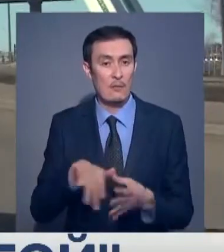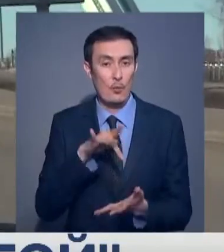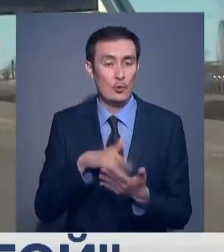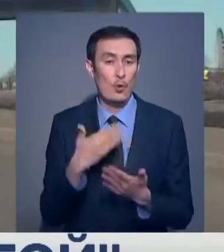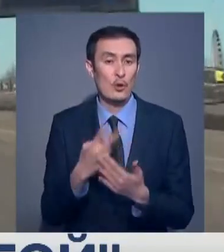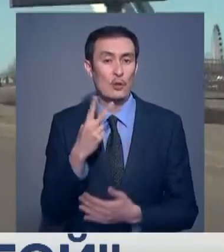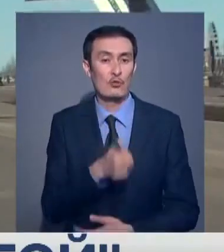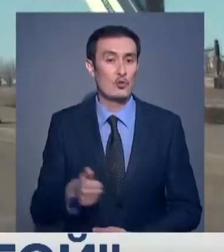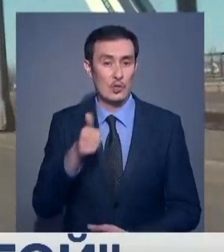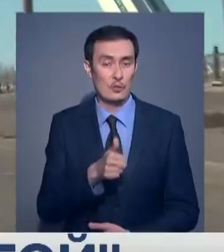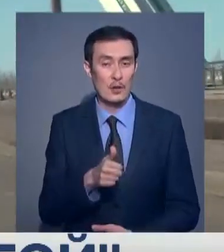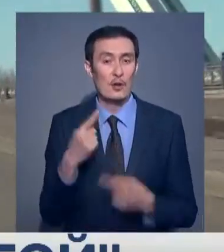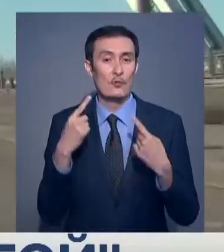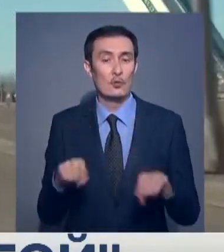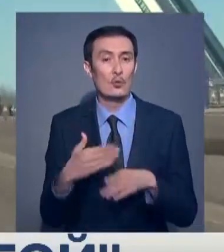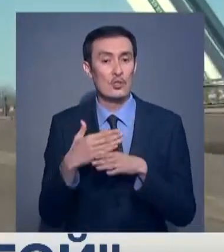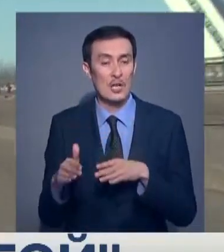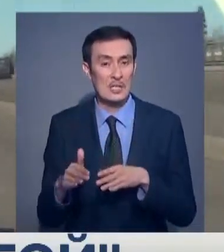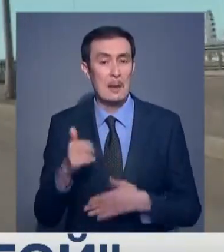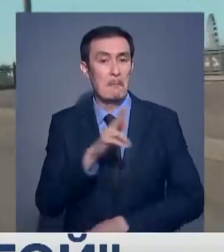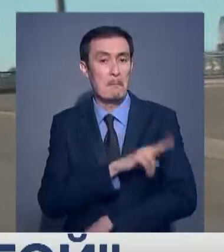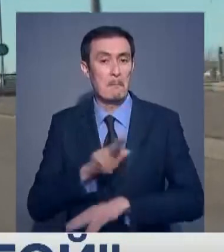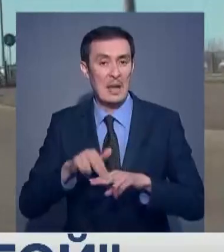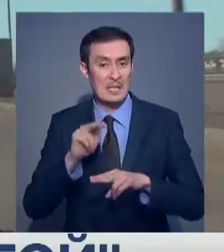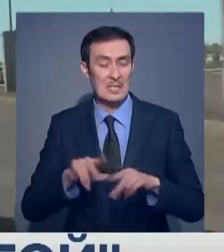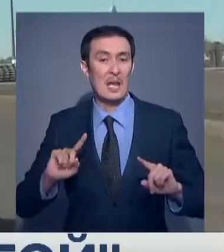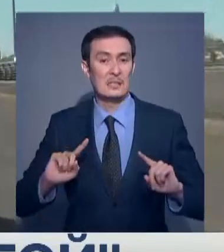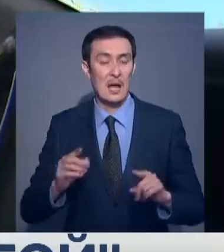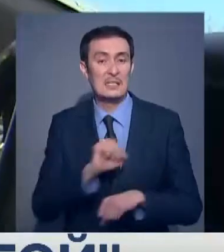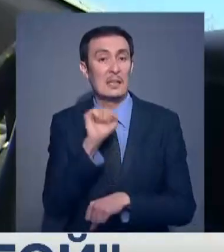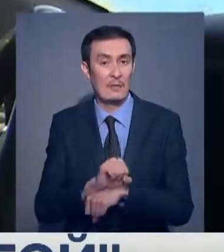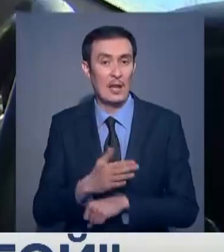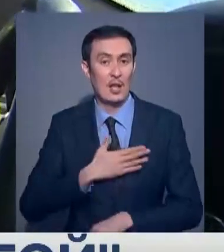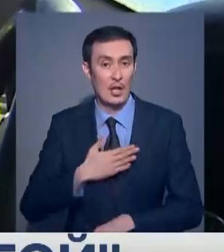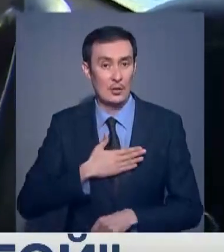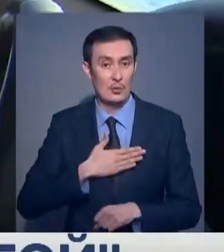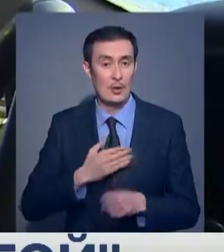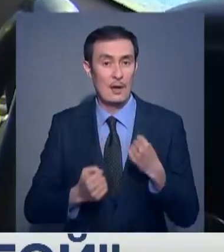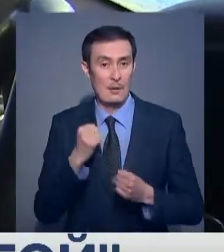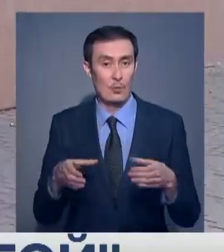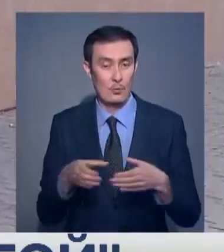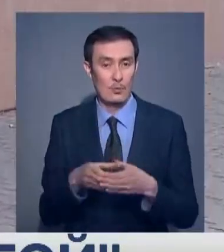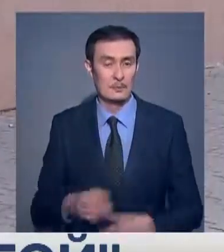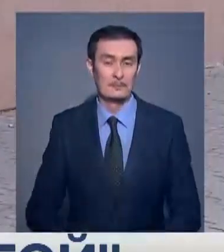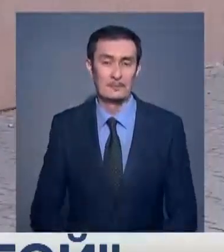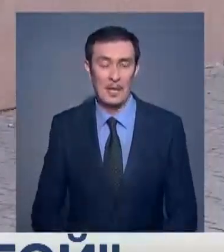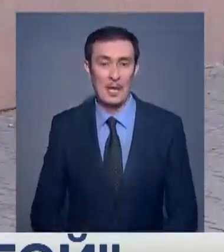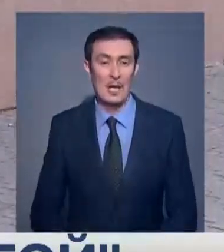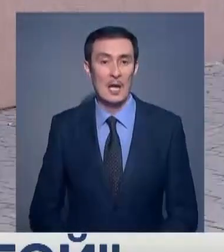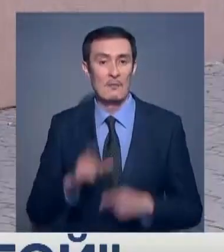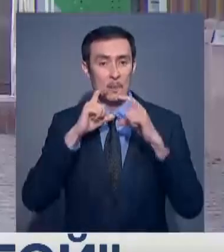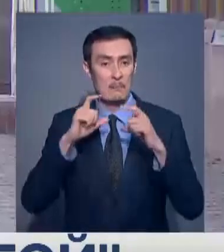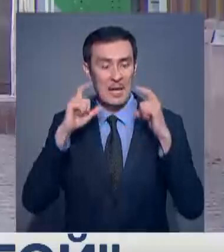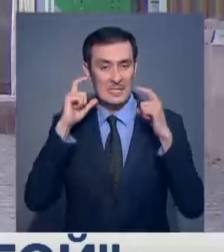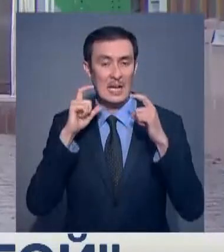около 2 часов. В другой части столицы патрульные остановили и нас. Мило, да? Люди в масках